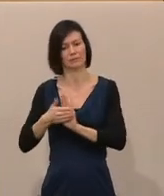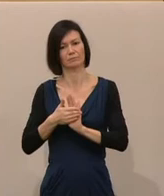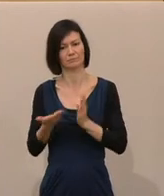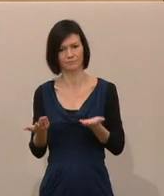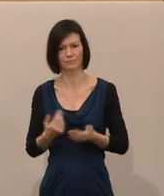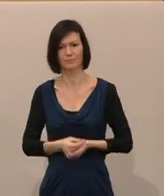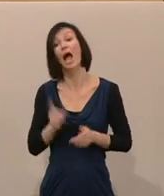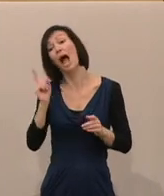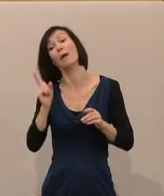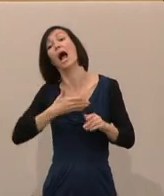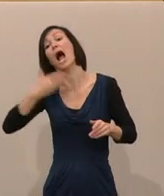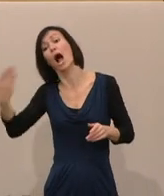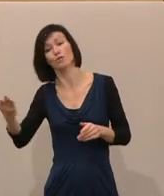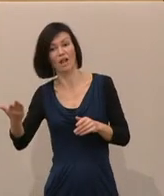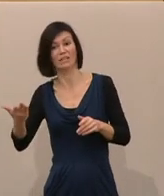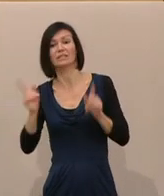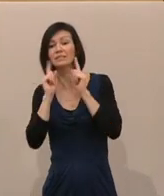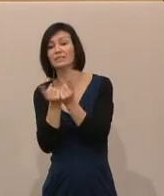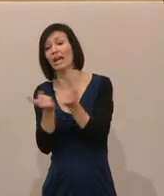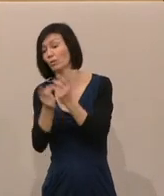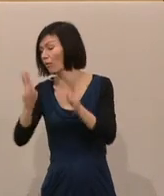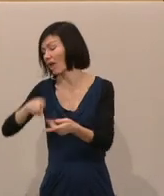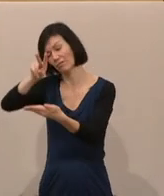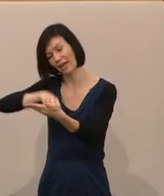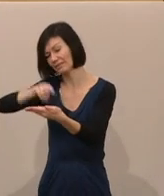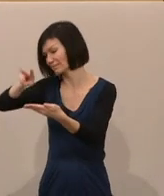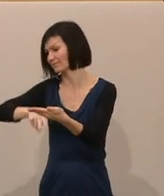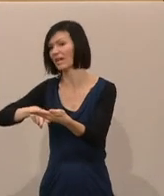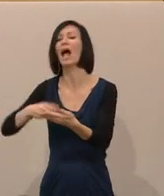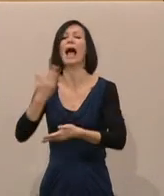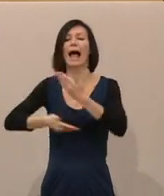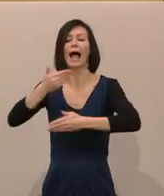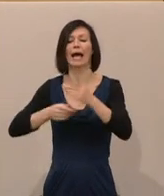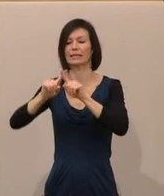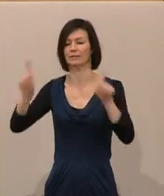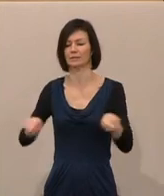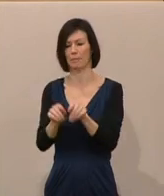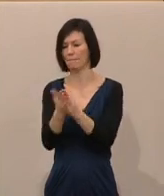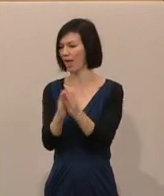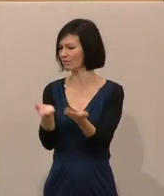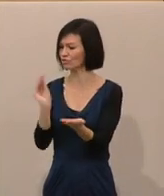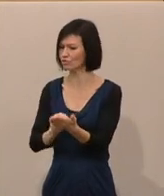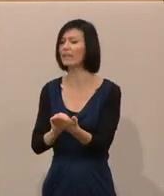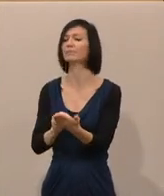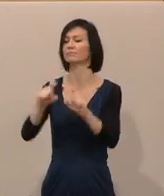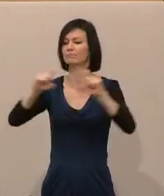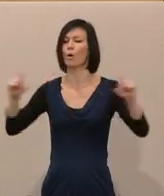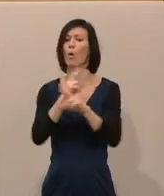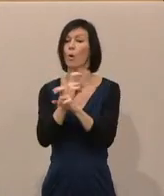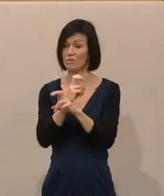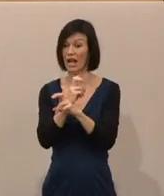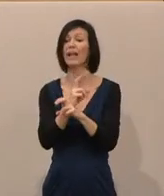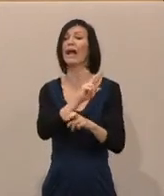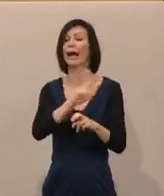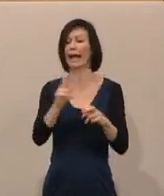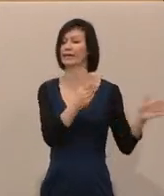Das Handelsblatt stellte kürzlich fest, Österreich ist nach rechts gedriftet. Ja, ich stimme zu. Vielen Dank.